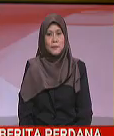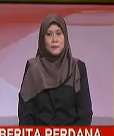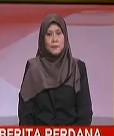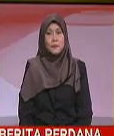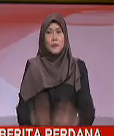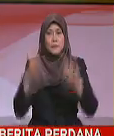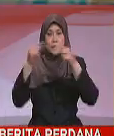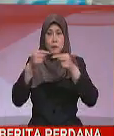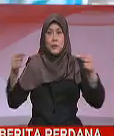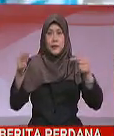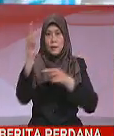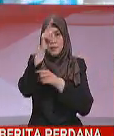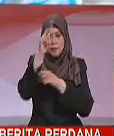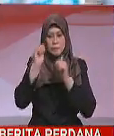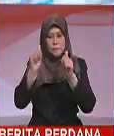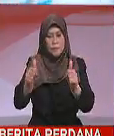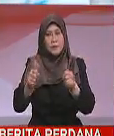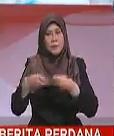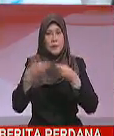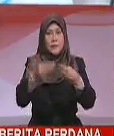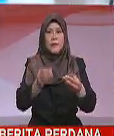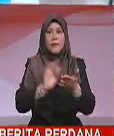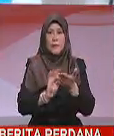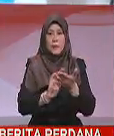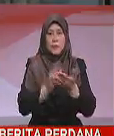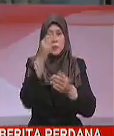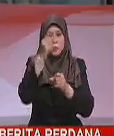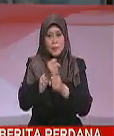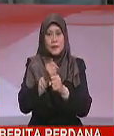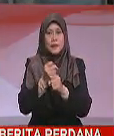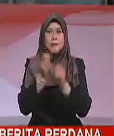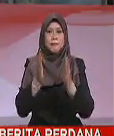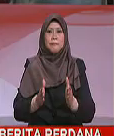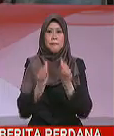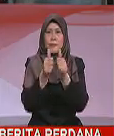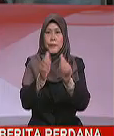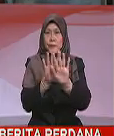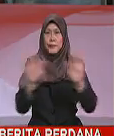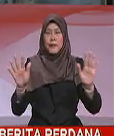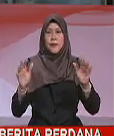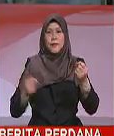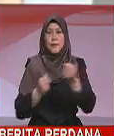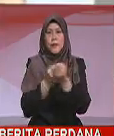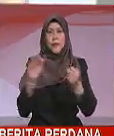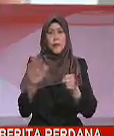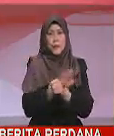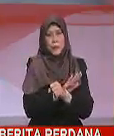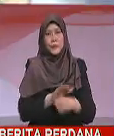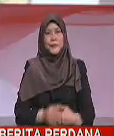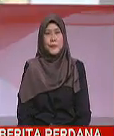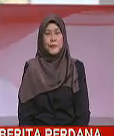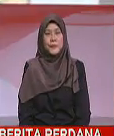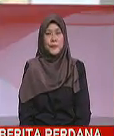Sementara itu, keputusan kerajaan untuk mendahulukan pemberian vaksin kepada petugas barisan hadapan turut disokong penuh.